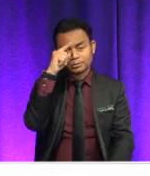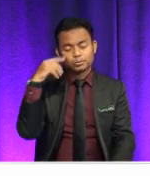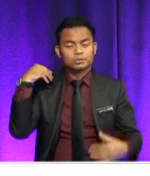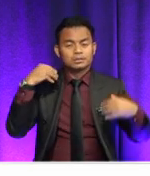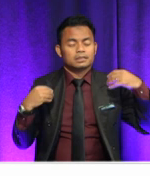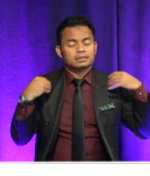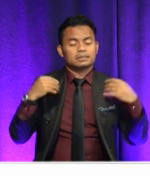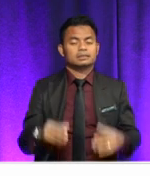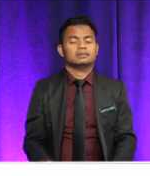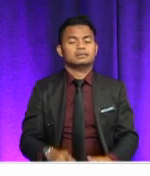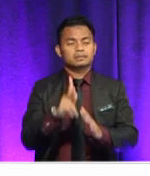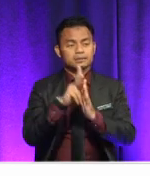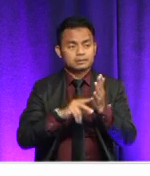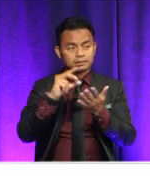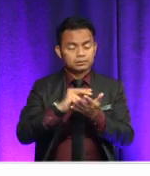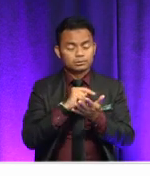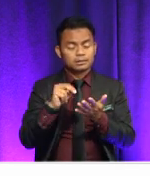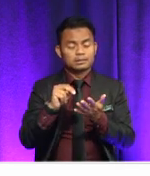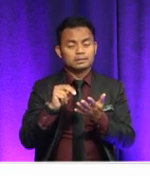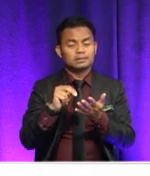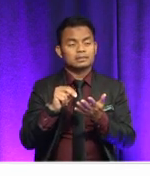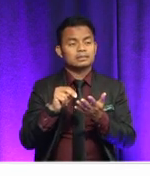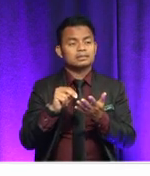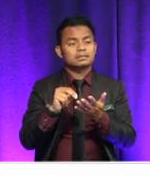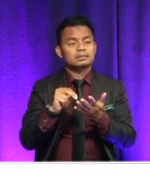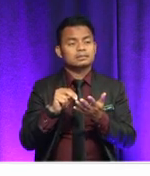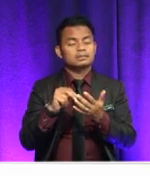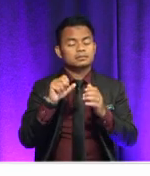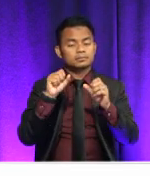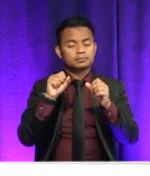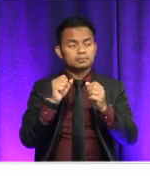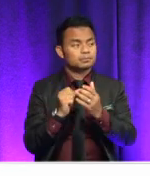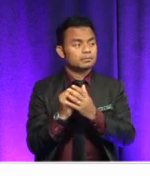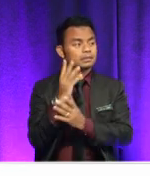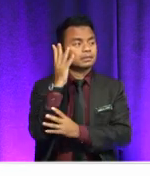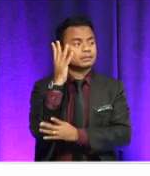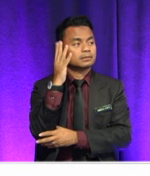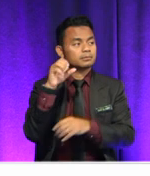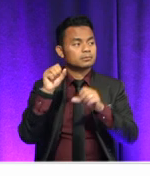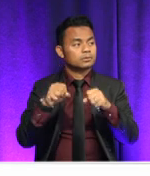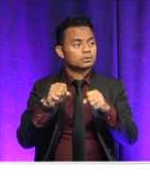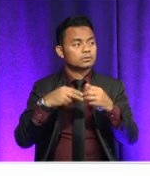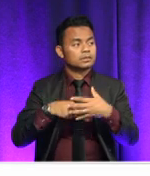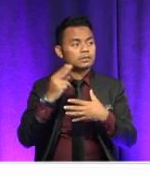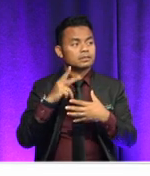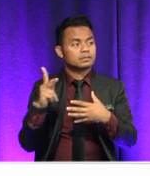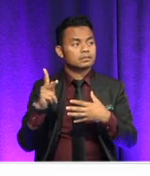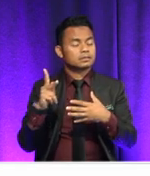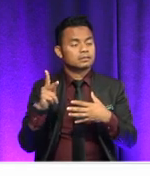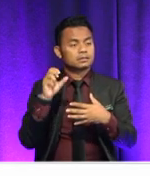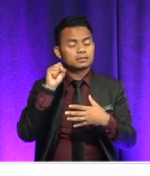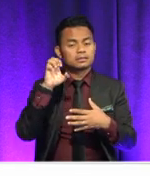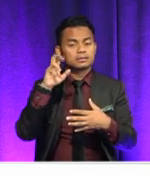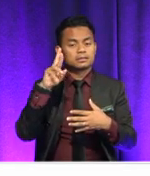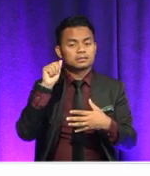kenas ini Batang Desa Haja pula menghasilkan serat serat yaitu boleh menghasilkan produk